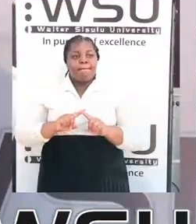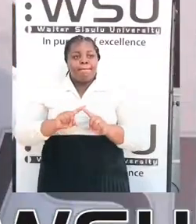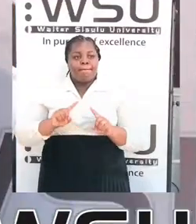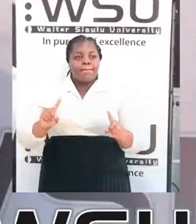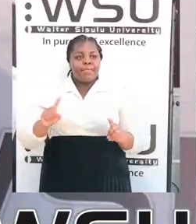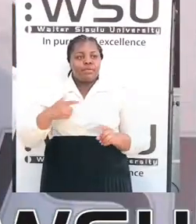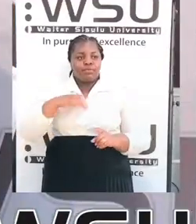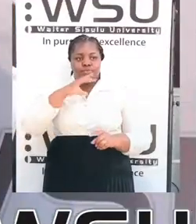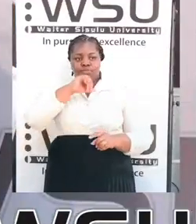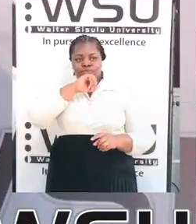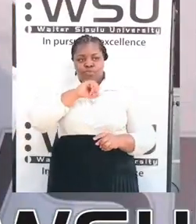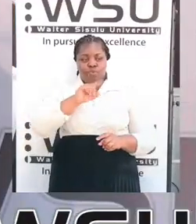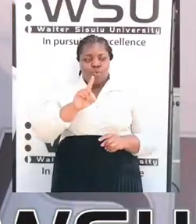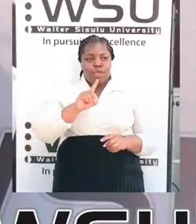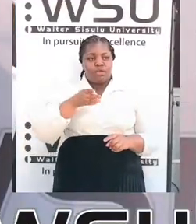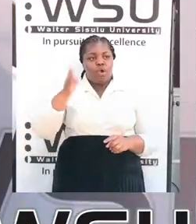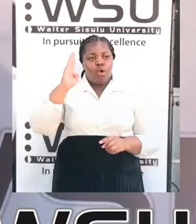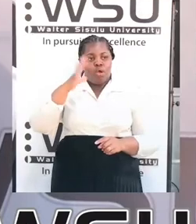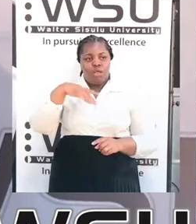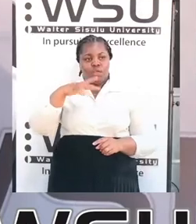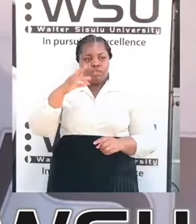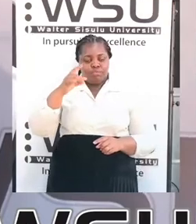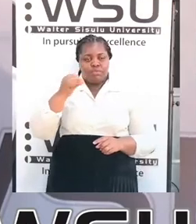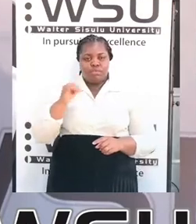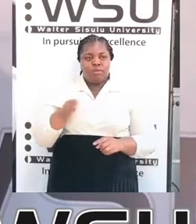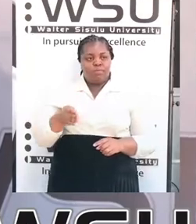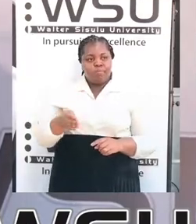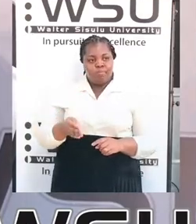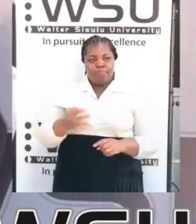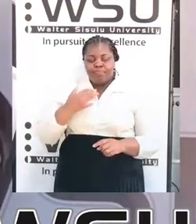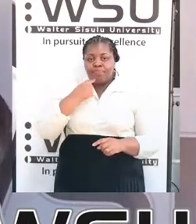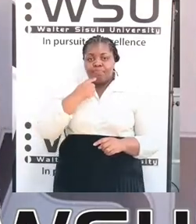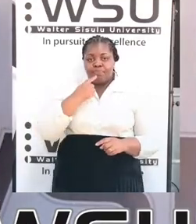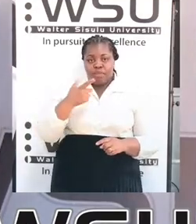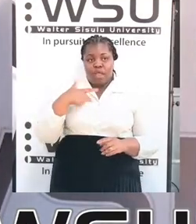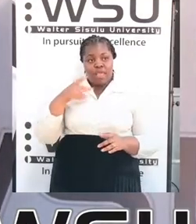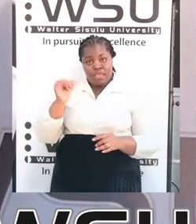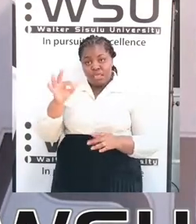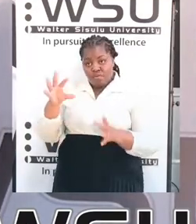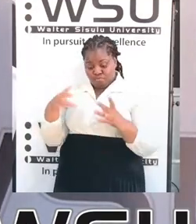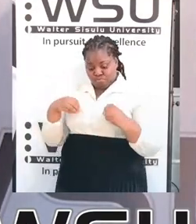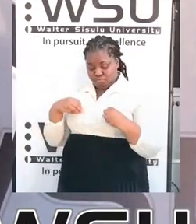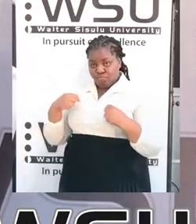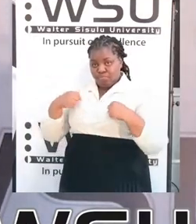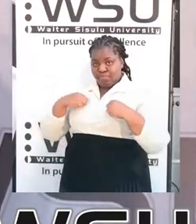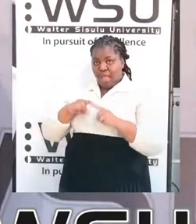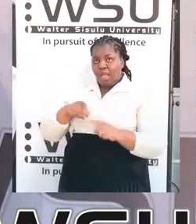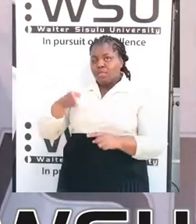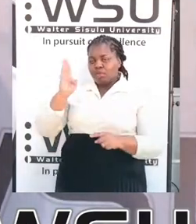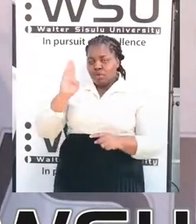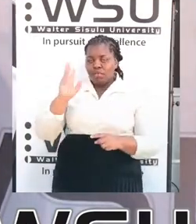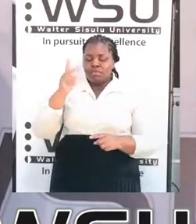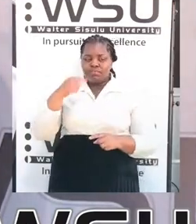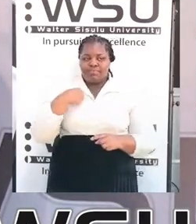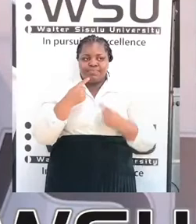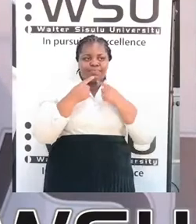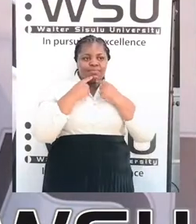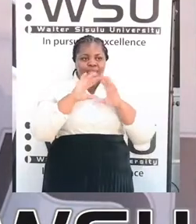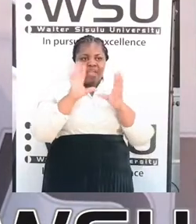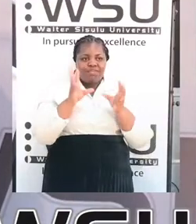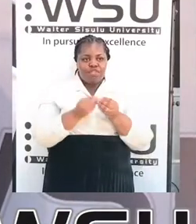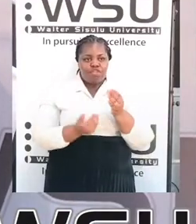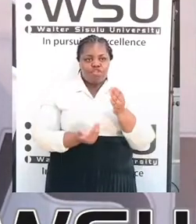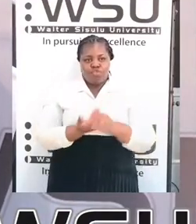indo enditanda umoya katiko usekhona uti endi onda mkelayo ndingu tiko. Mna nditeta izinto